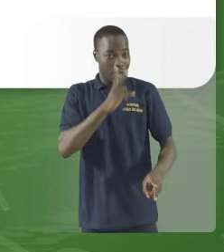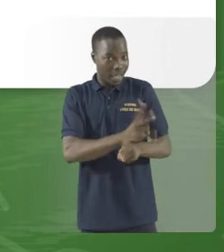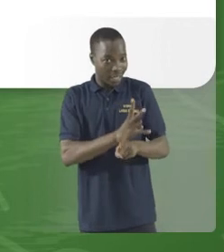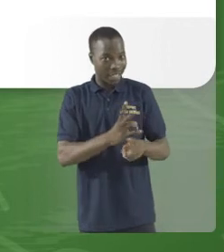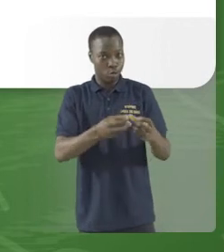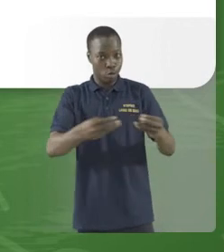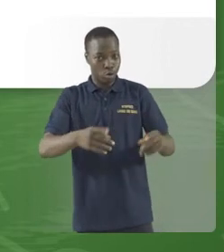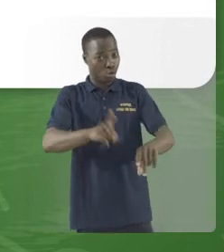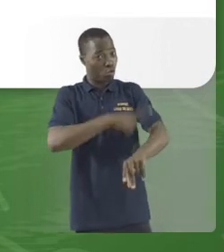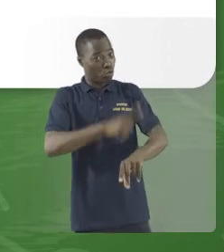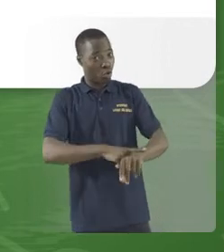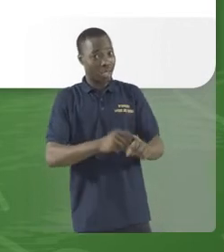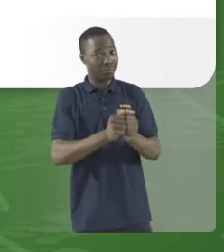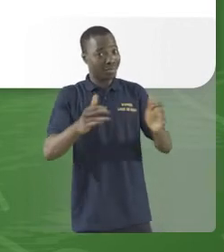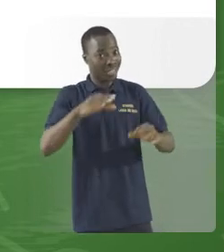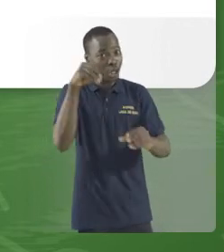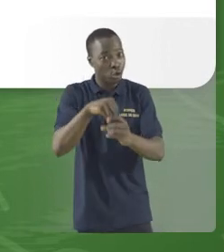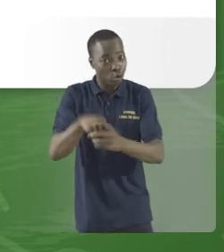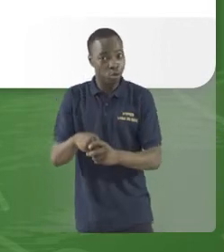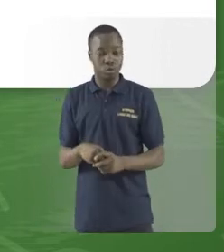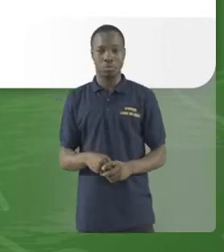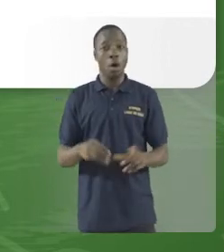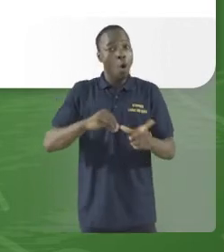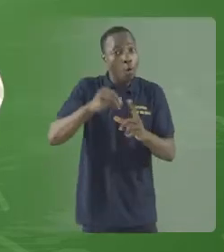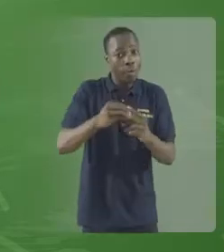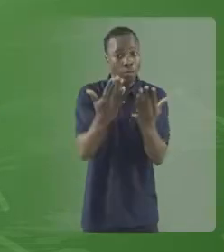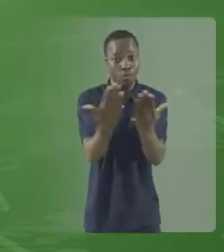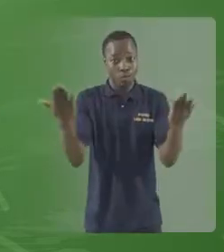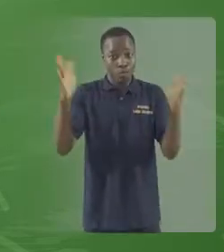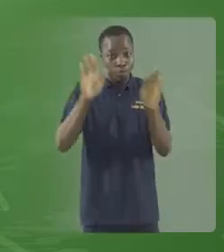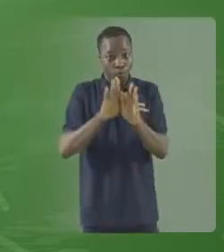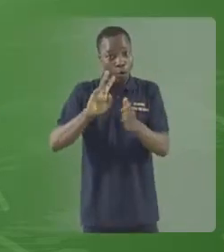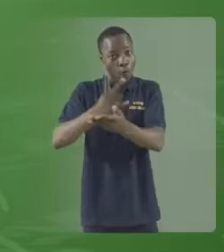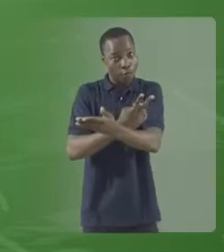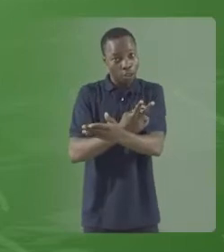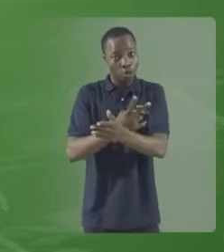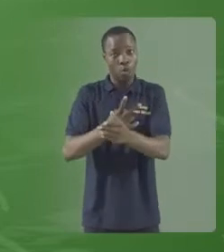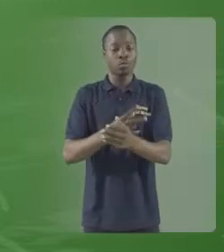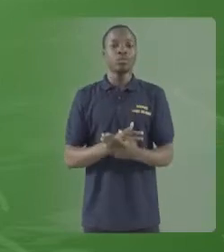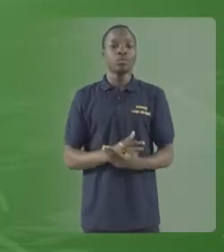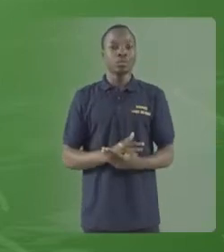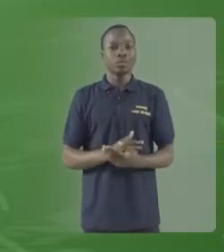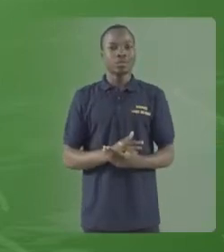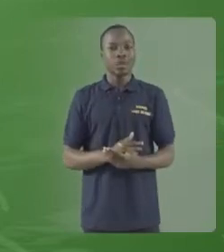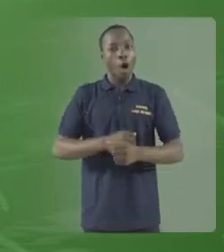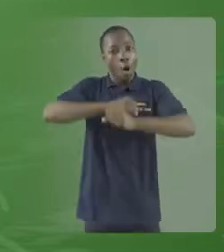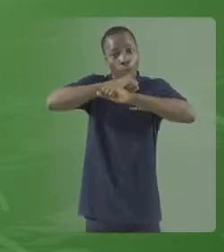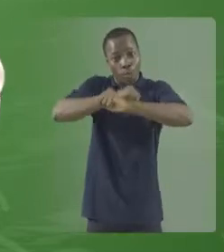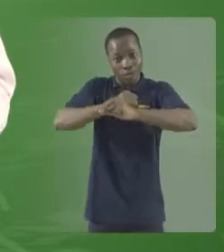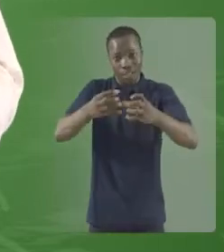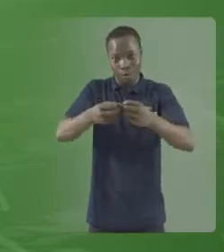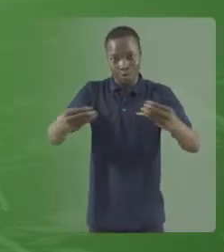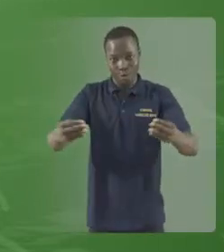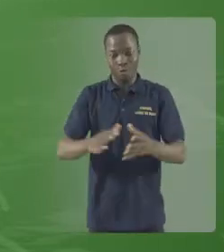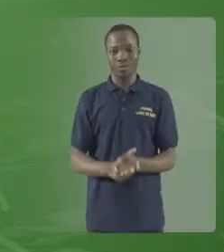des sols. Qu'allons-nous faire de ces résultats? Nous allons les analyser. Petit